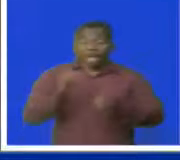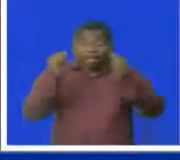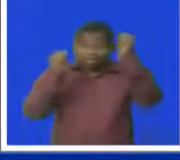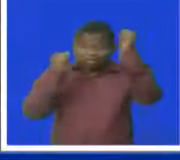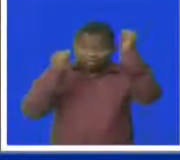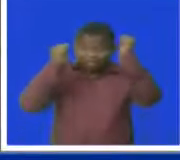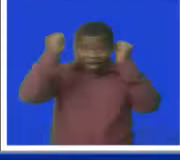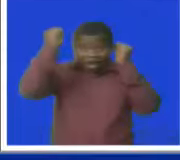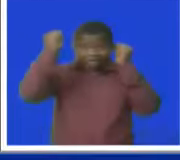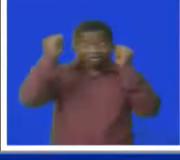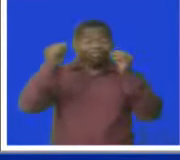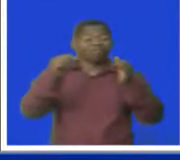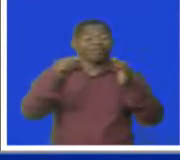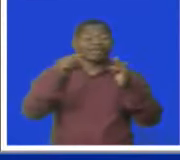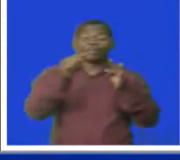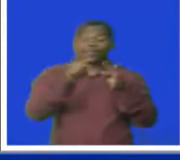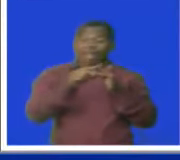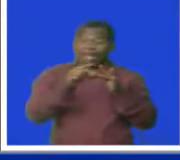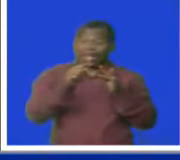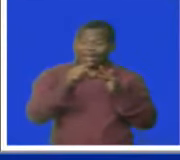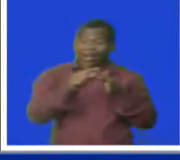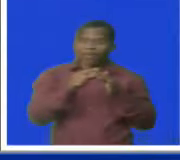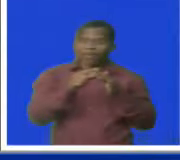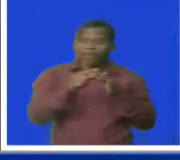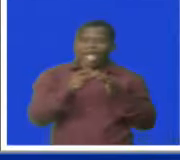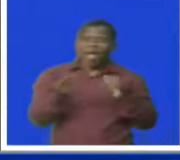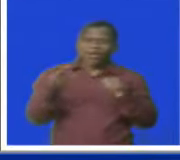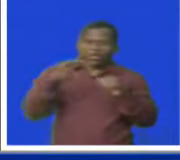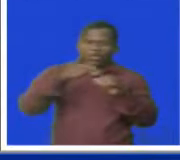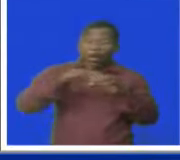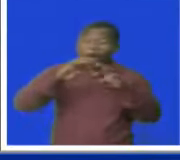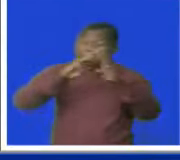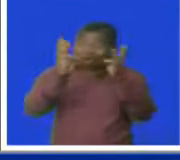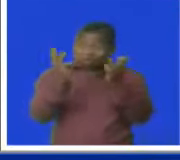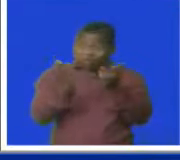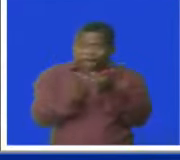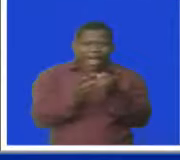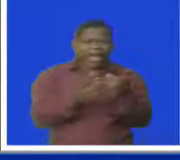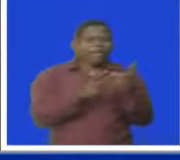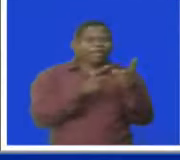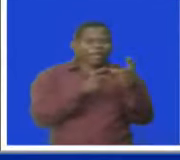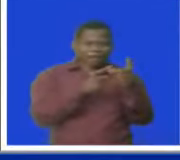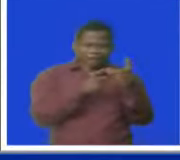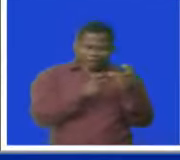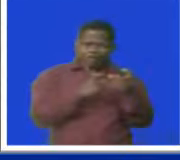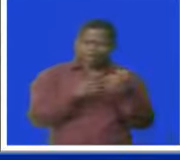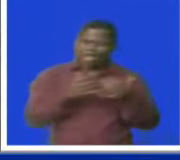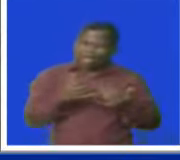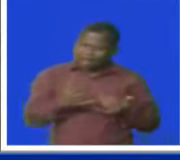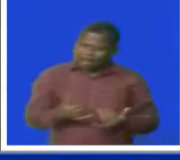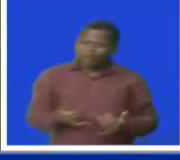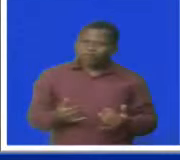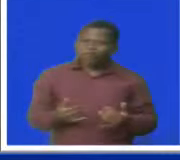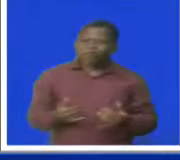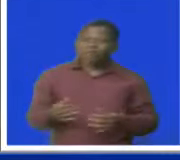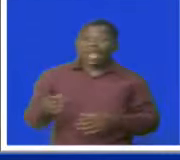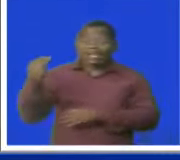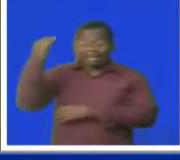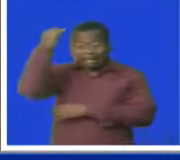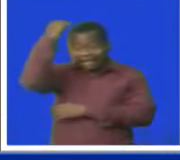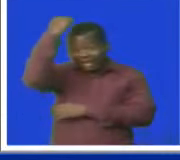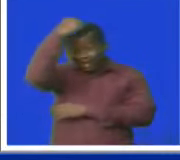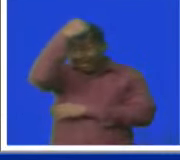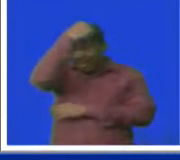Lesithathu lilunga lemsizi kulabo labasaphila labalwa imbi yemhlaba yesibili sewusemukele sipho sakhe